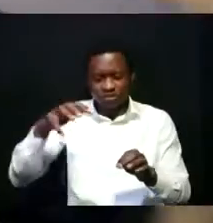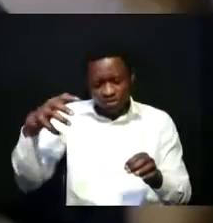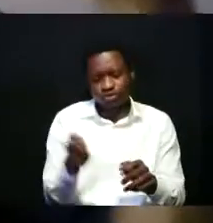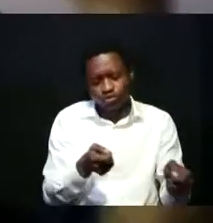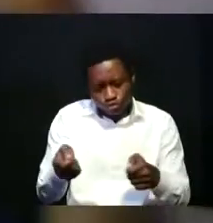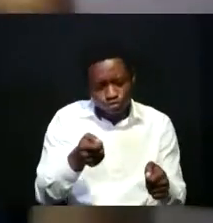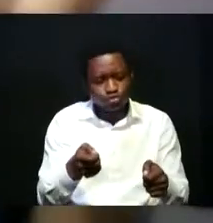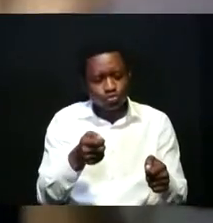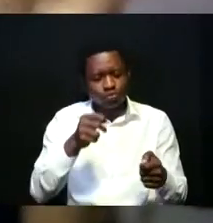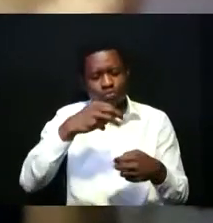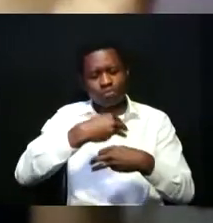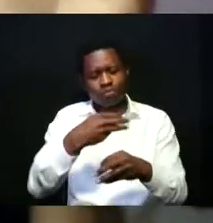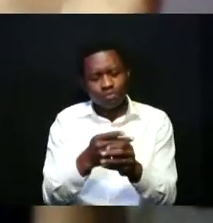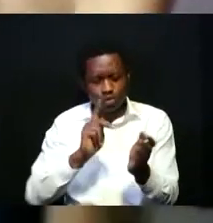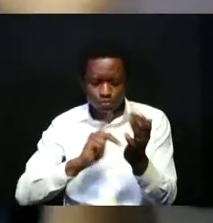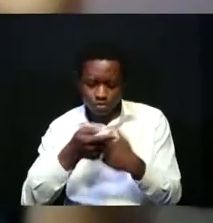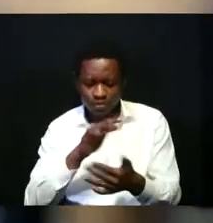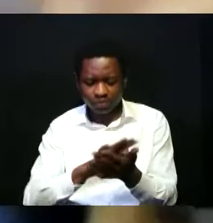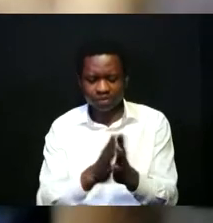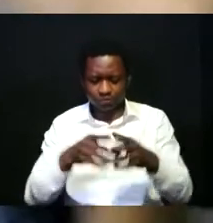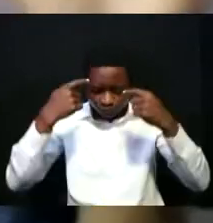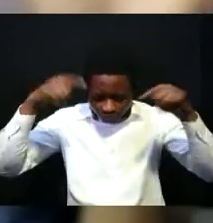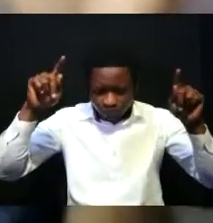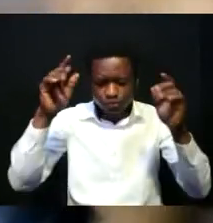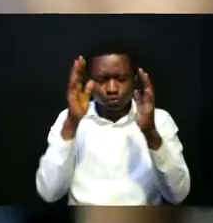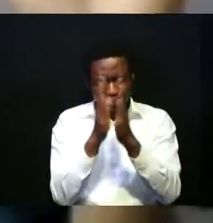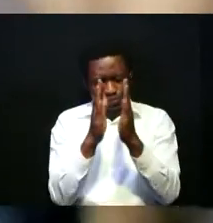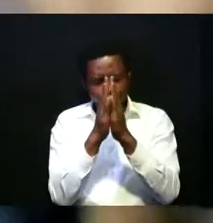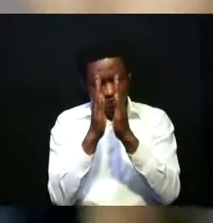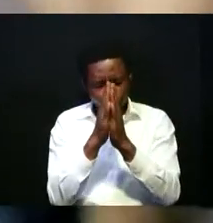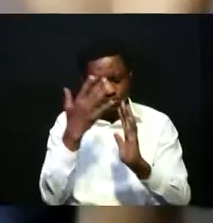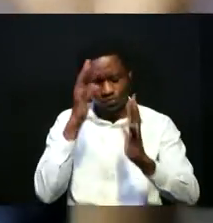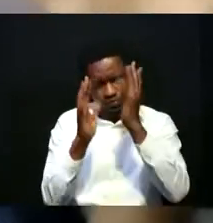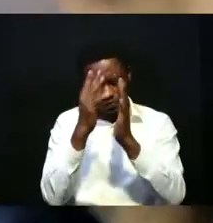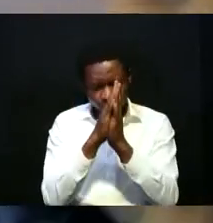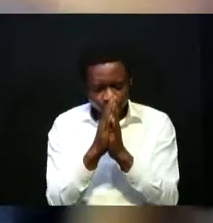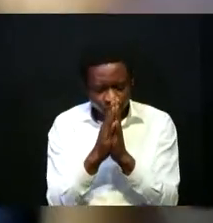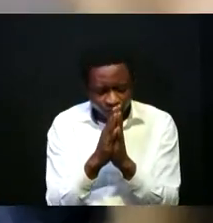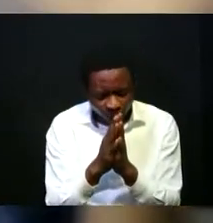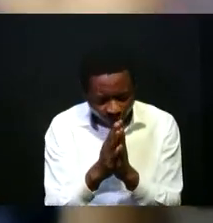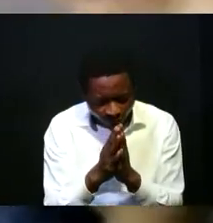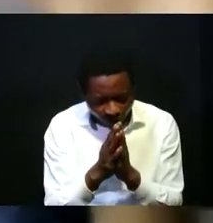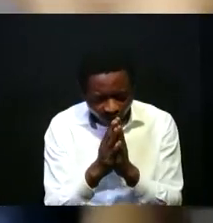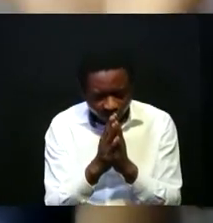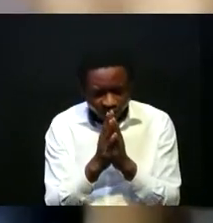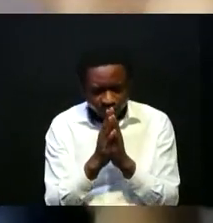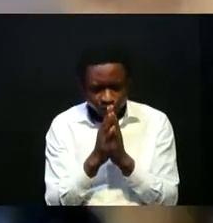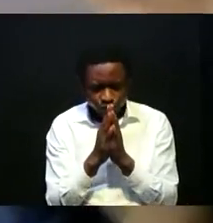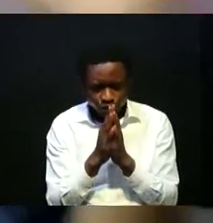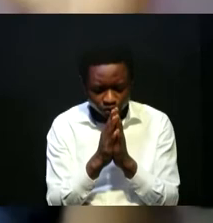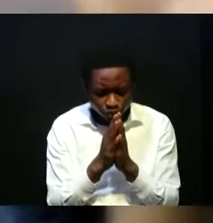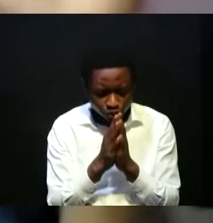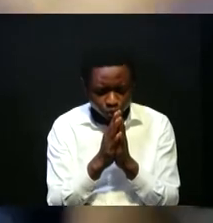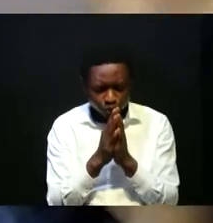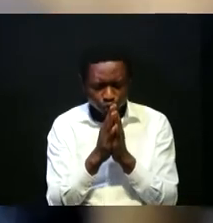Le bakabari ada da da da da bo sabri anda mahanda ba da da ba le katori bi ando sebri anda ba ri yande maluka